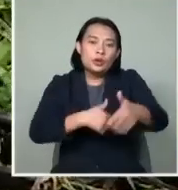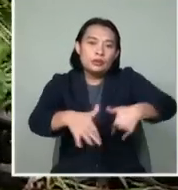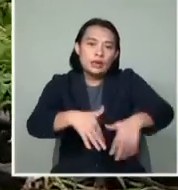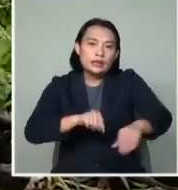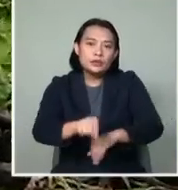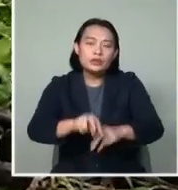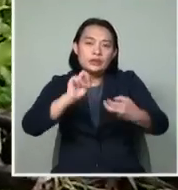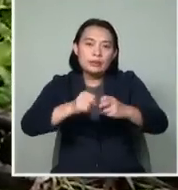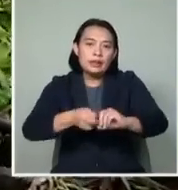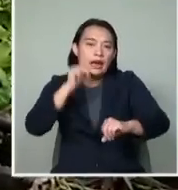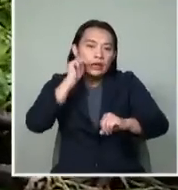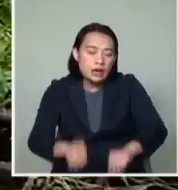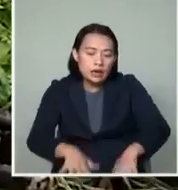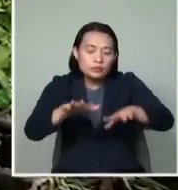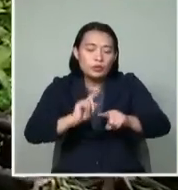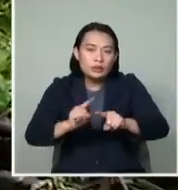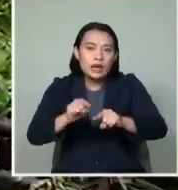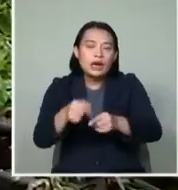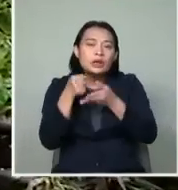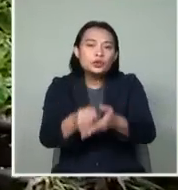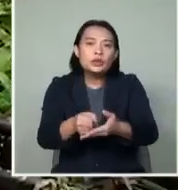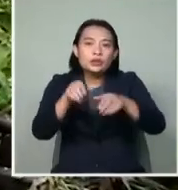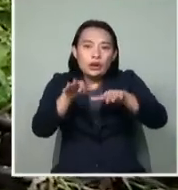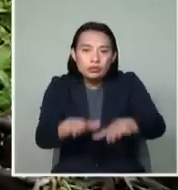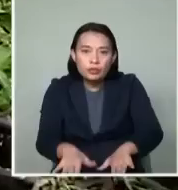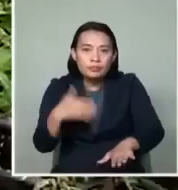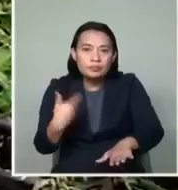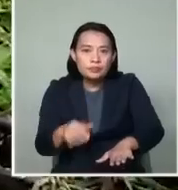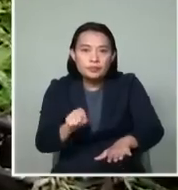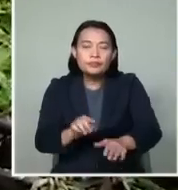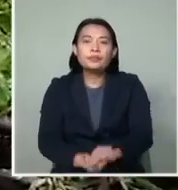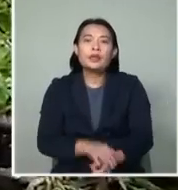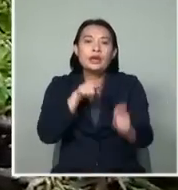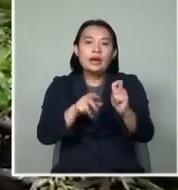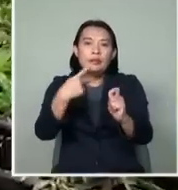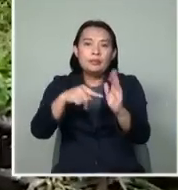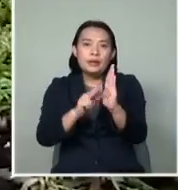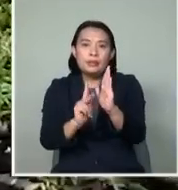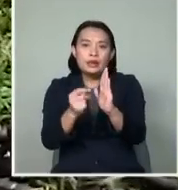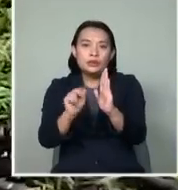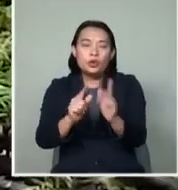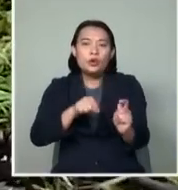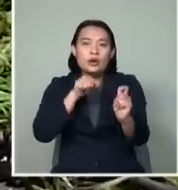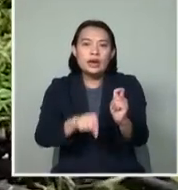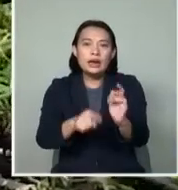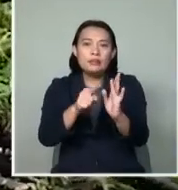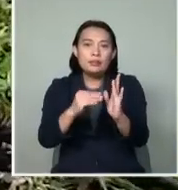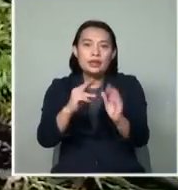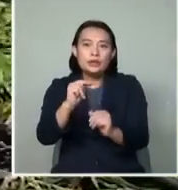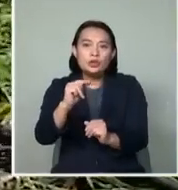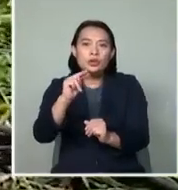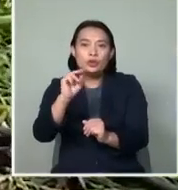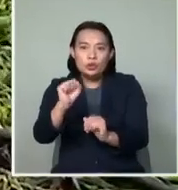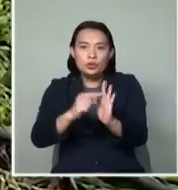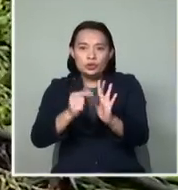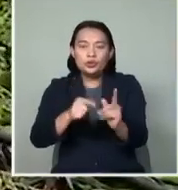ที่ได้รับผลกระทบจนกว่าสถานการณ์จะปกติค่ะโดยเฉพาะพื้นที่อำเภอปักธงชัยโนนสูงและอำเภอโนนไทยจังหวัดนคร